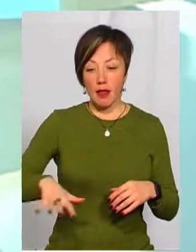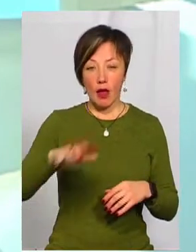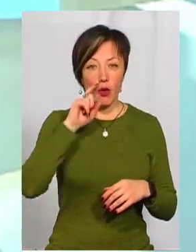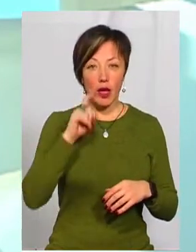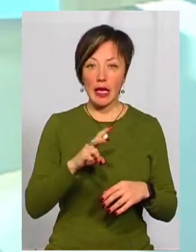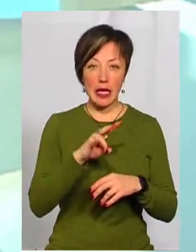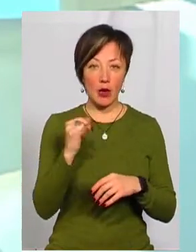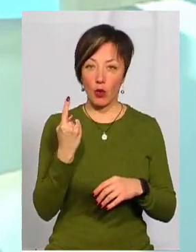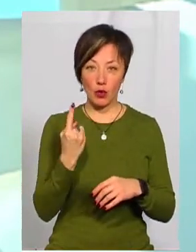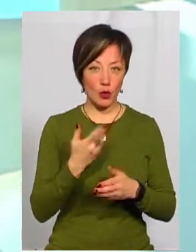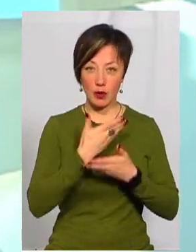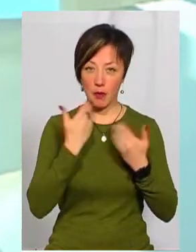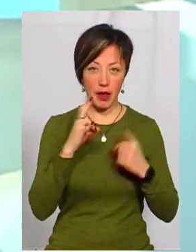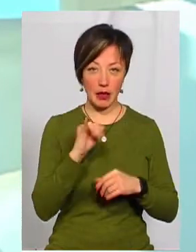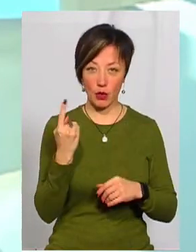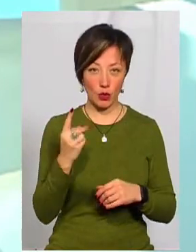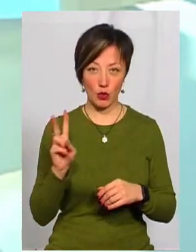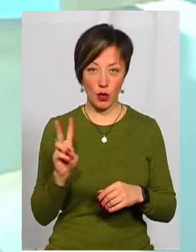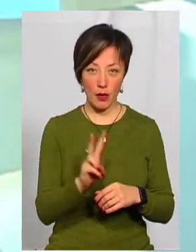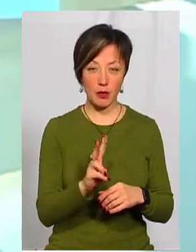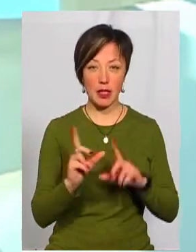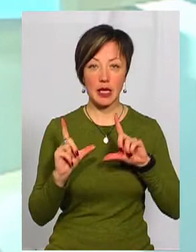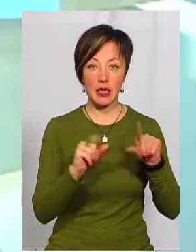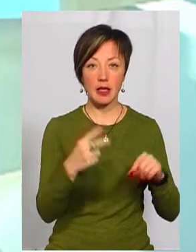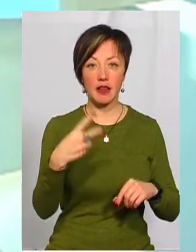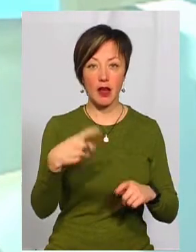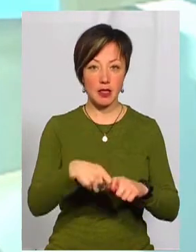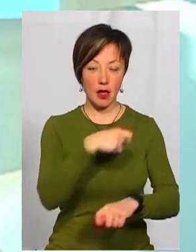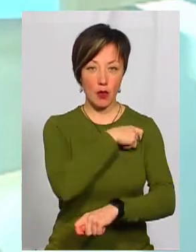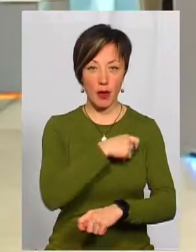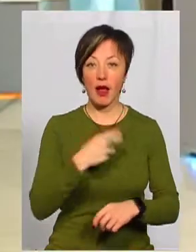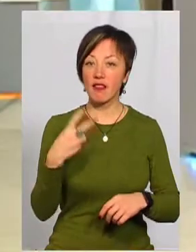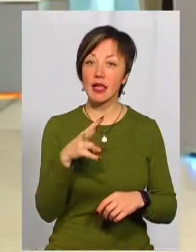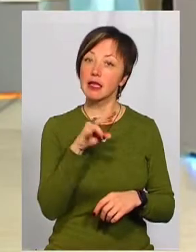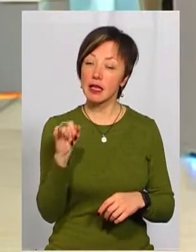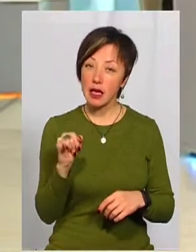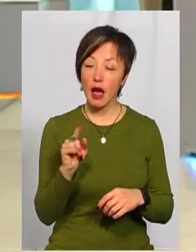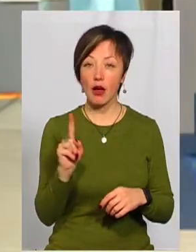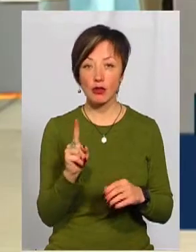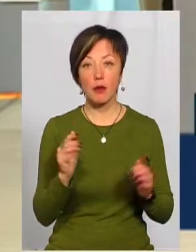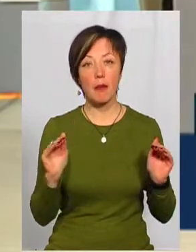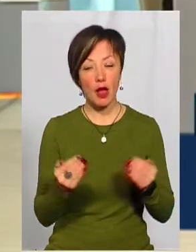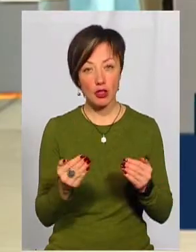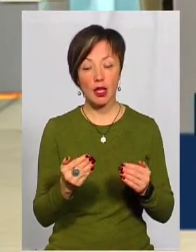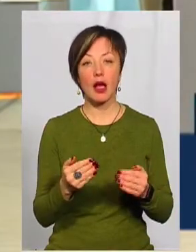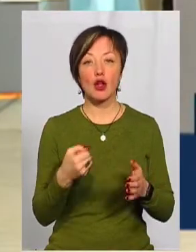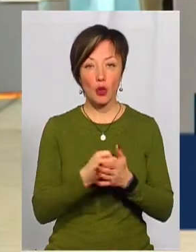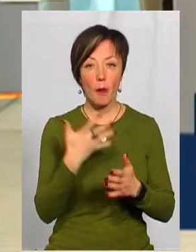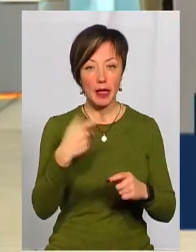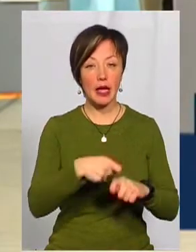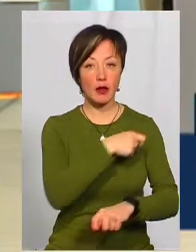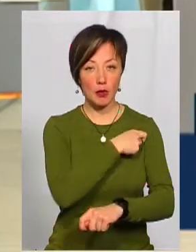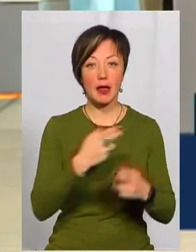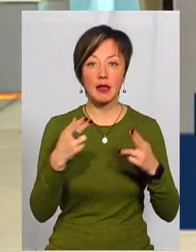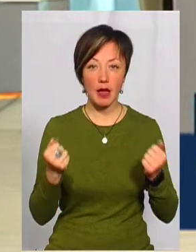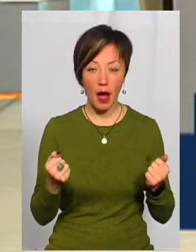України не було ще ні одного і немає ні одного тролейбуса, який їде 20 кілометрів. 20 – ні, але оті, що менше мають… А такі, що до 5